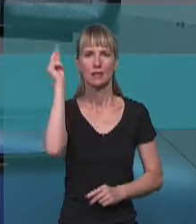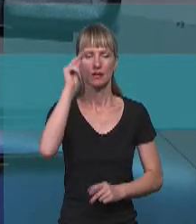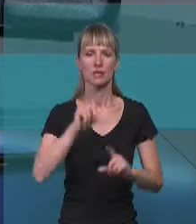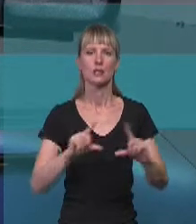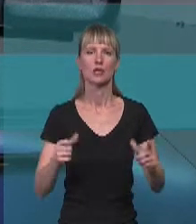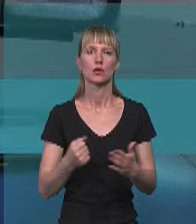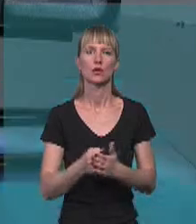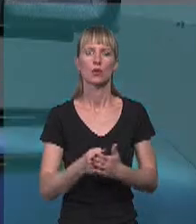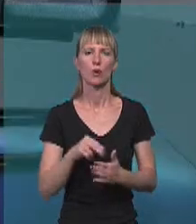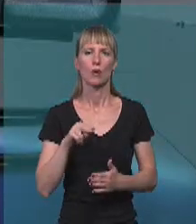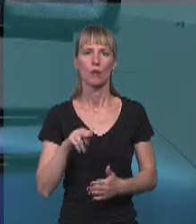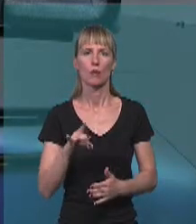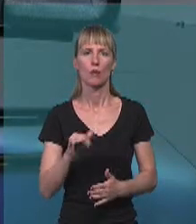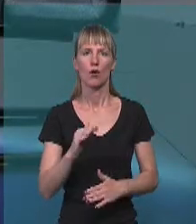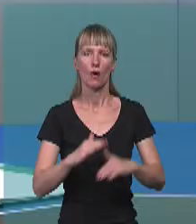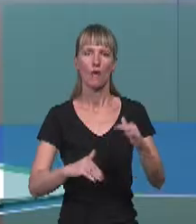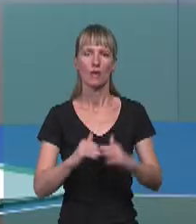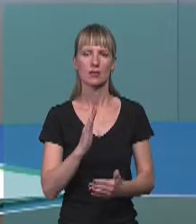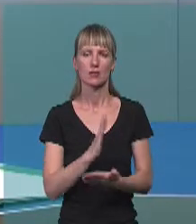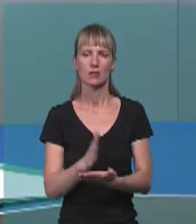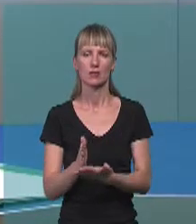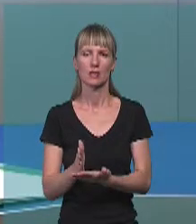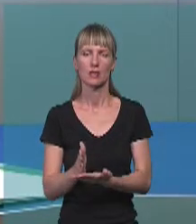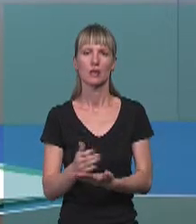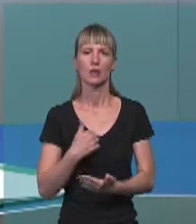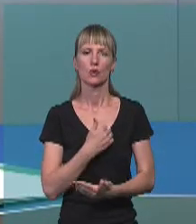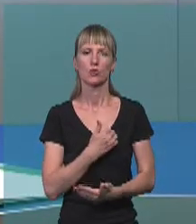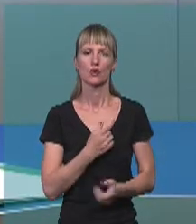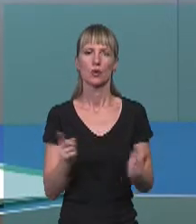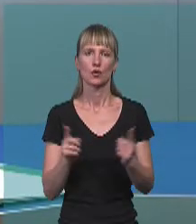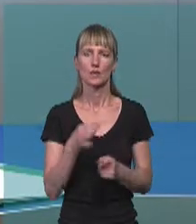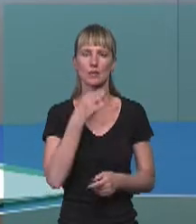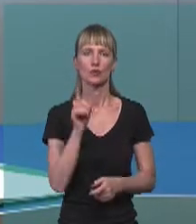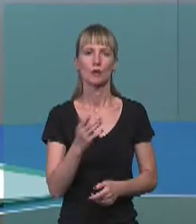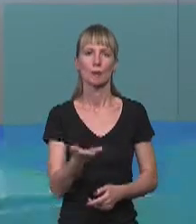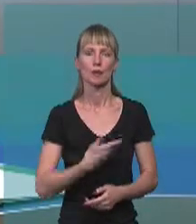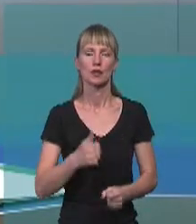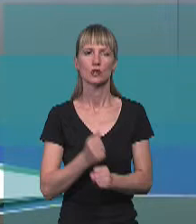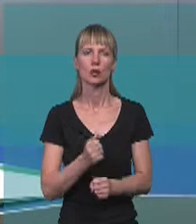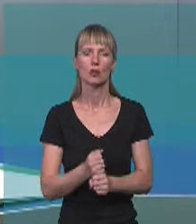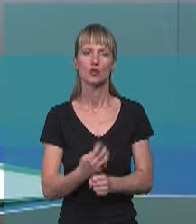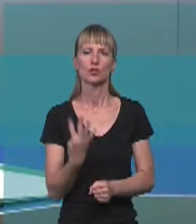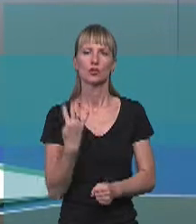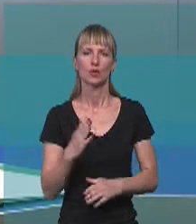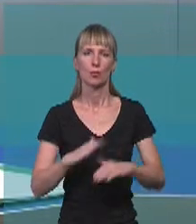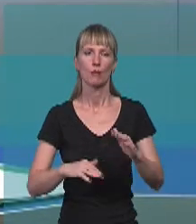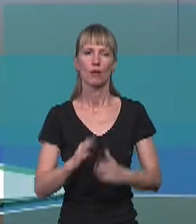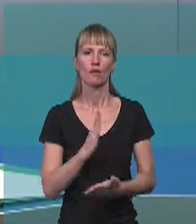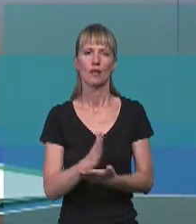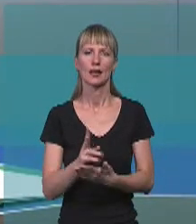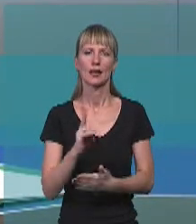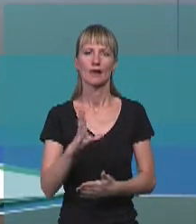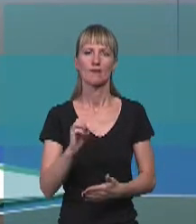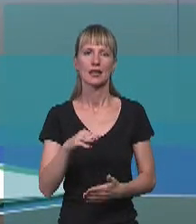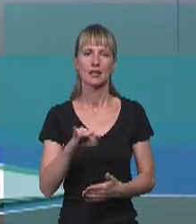щодо профорієнтації? Ну, я хочу дуже коротенько сказати, що ми розробили 4 профорієнтаційних